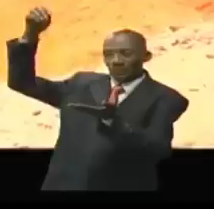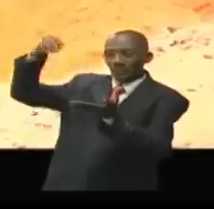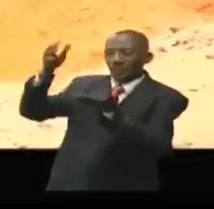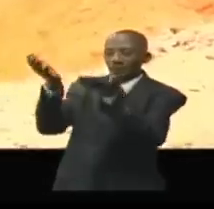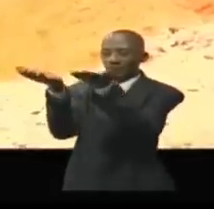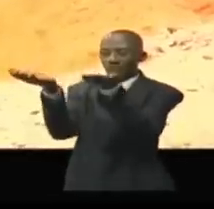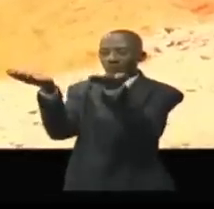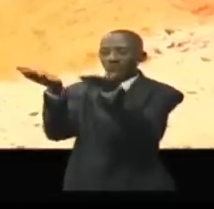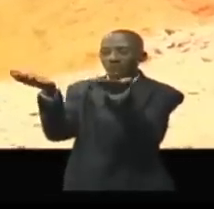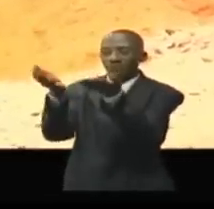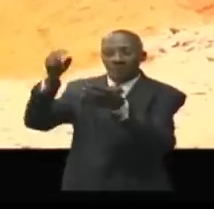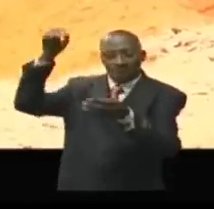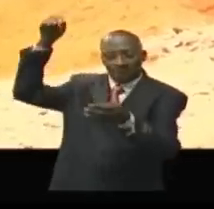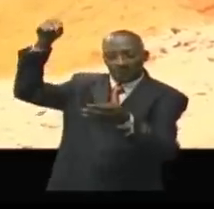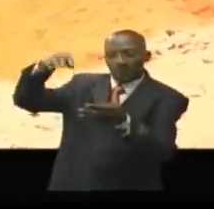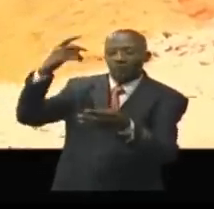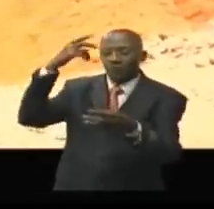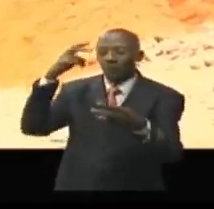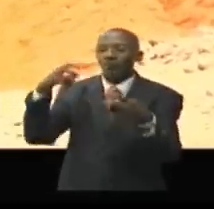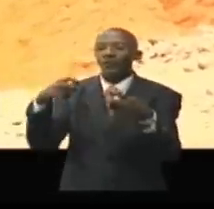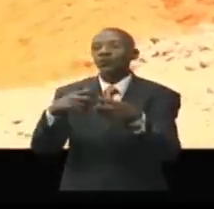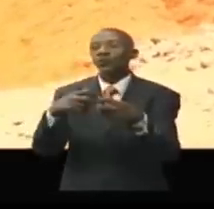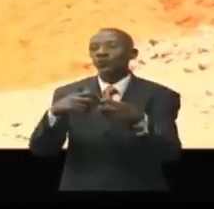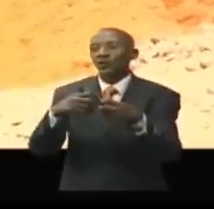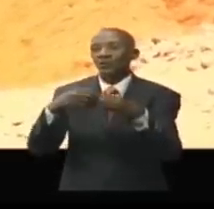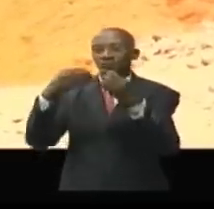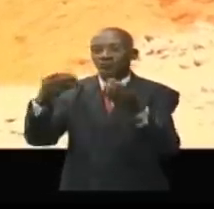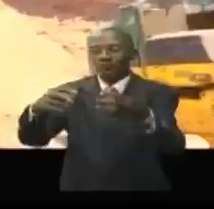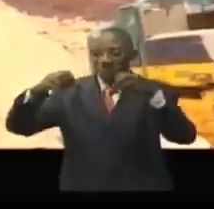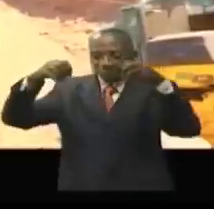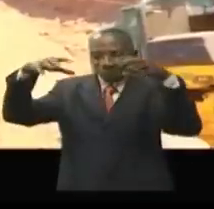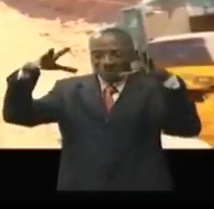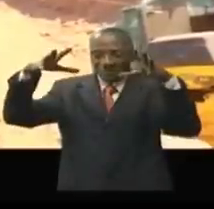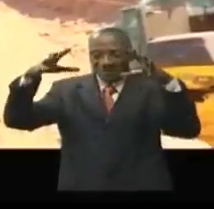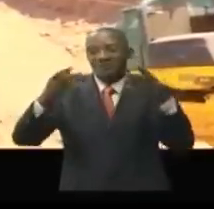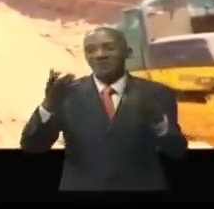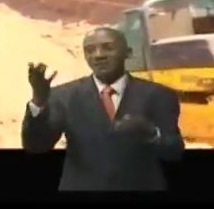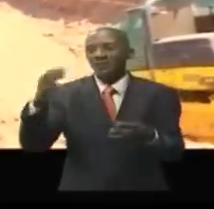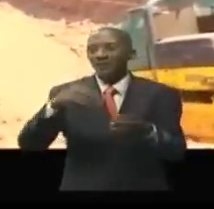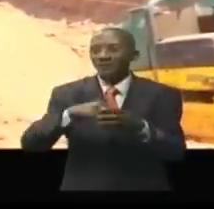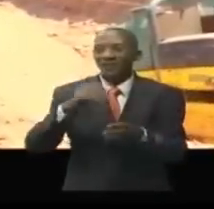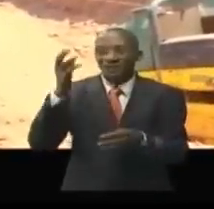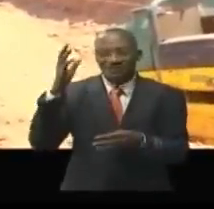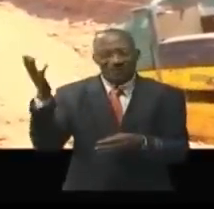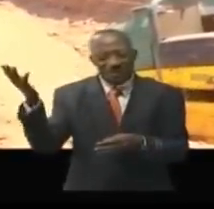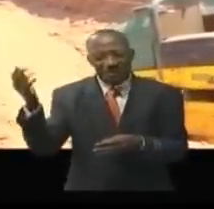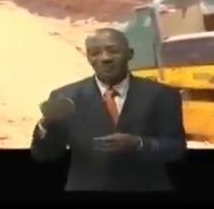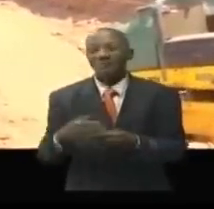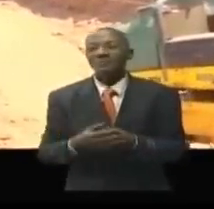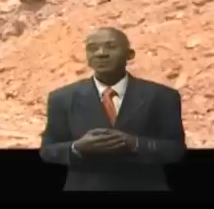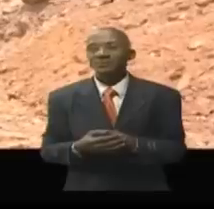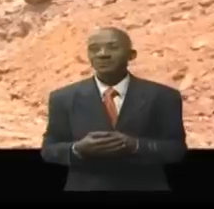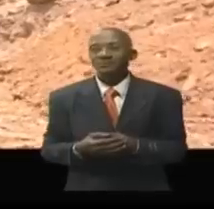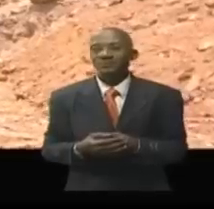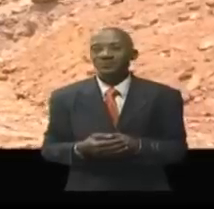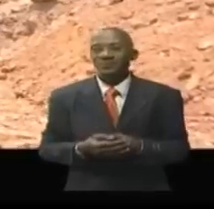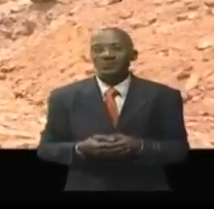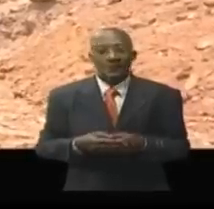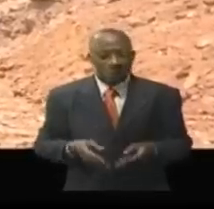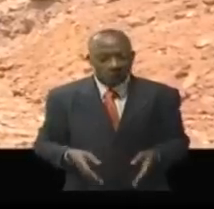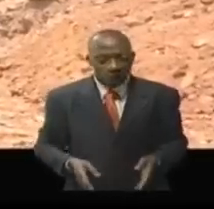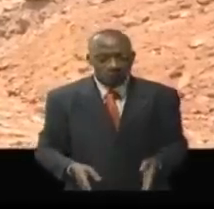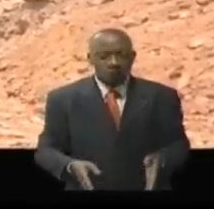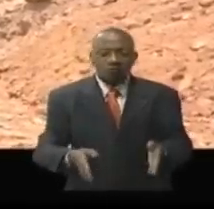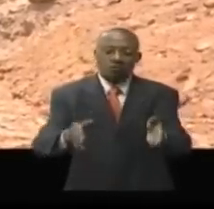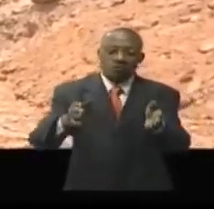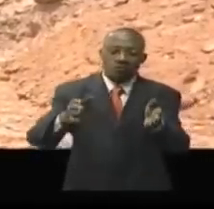Moussampo, l'on a réussi à arrêter quelques grosses têtes d'érosion en raison de remblayage et la construction d'un